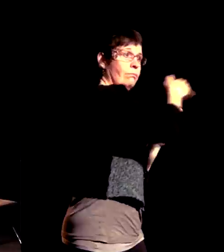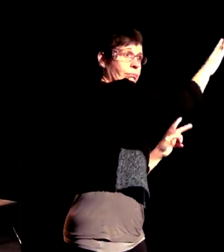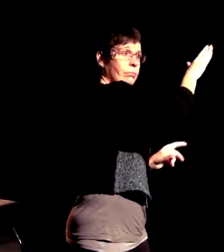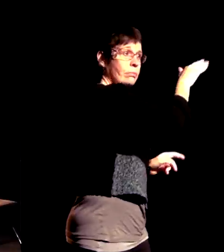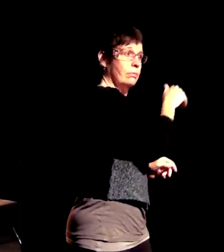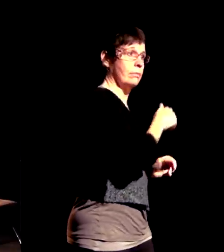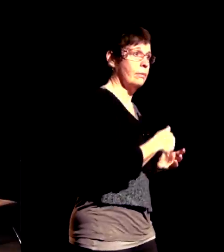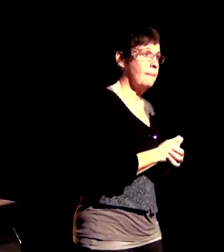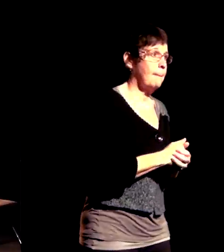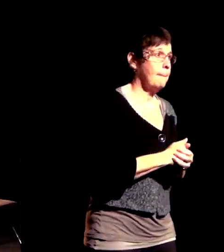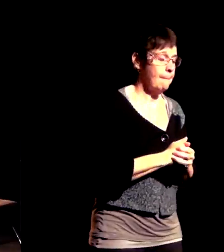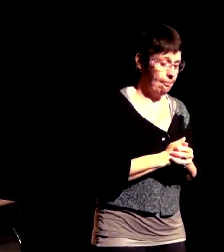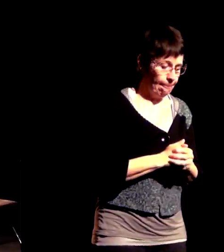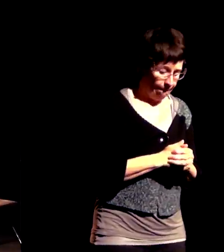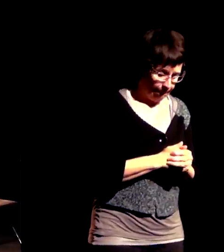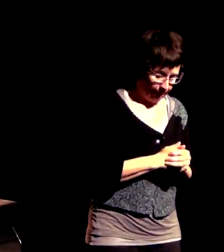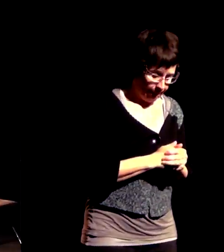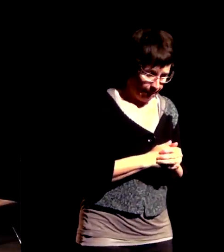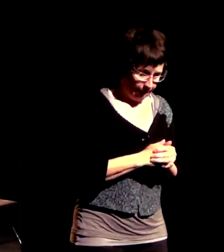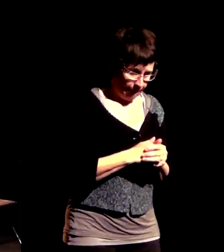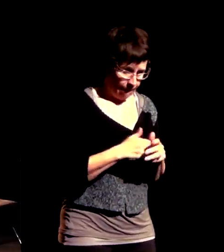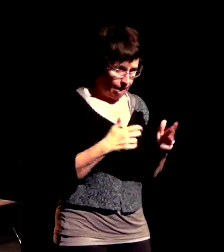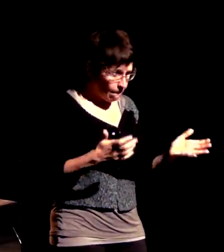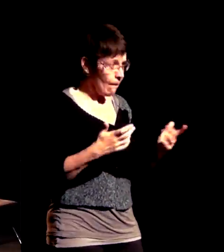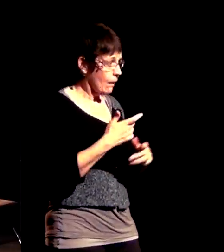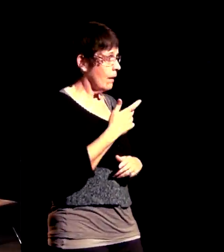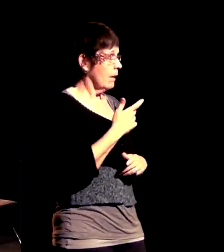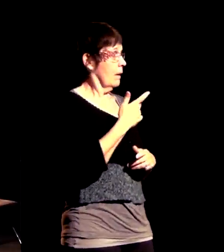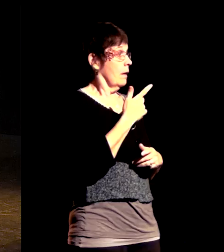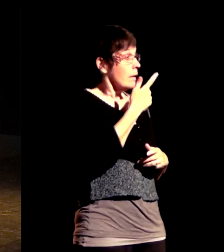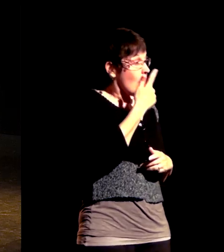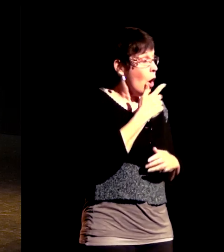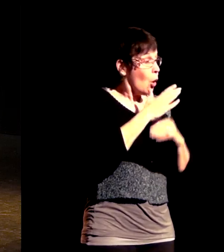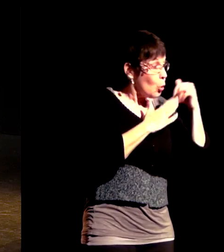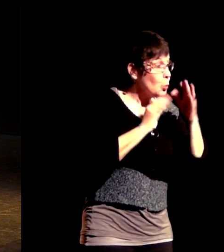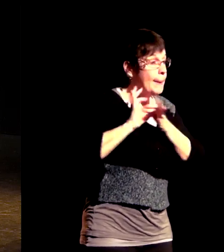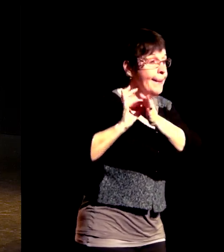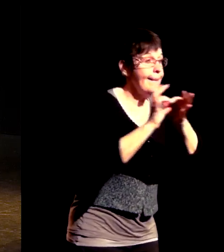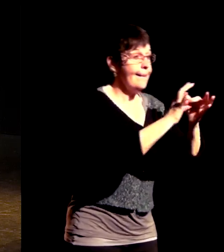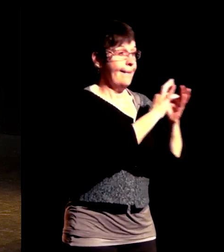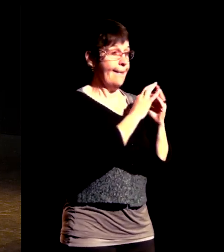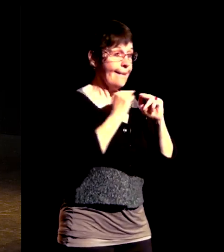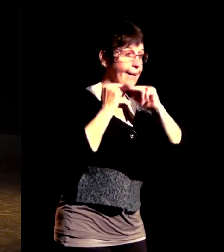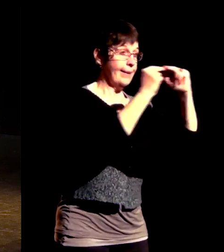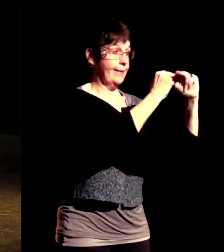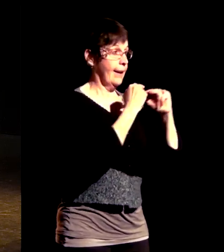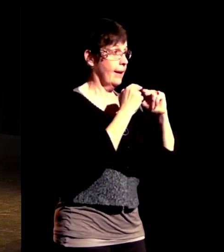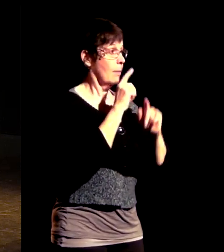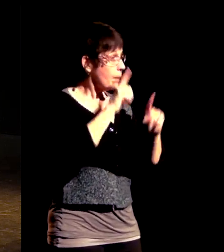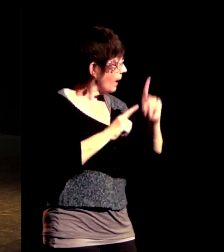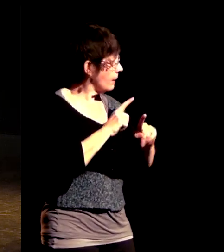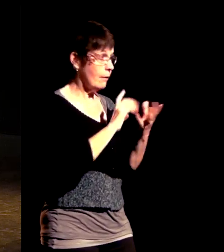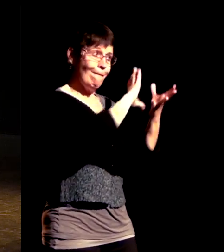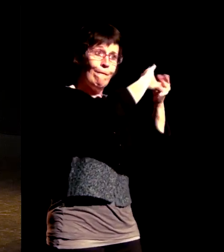Sous ces mots d'ordre-là. Donc, moi, je pense construire des liens égalitaires, c'est au contraire accepter qu'on va peut-être pas militer de la même manière,